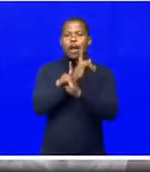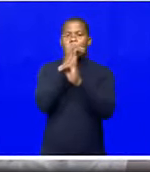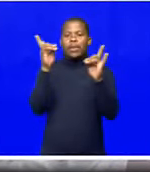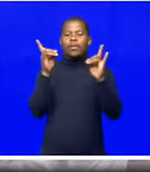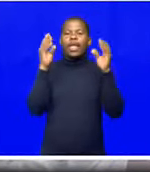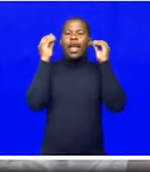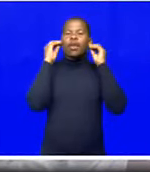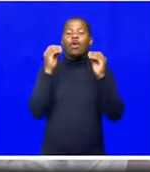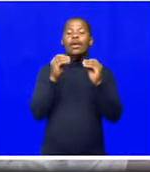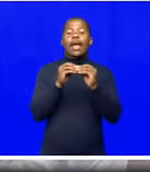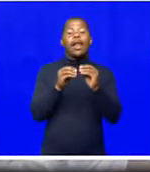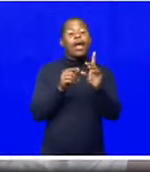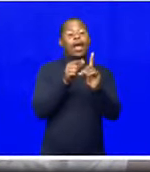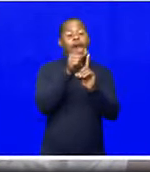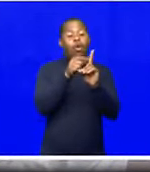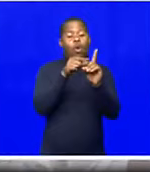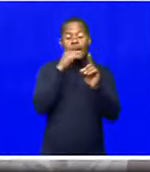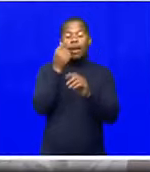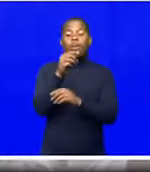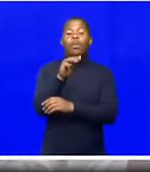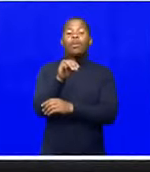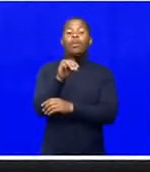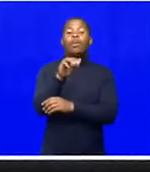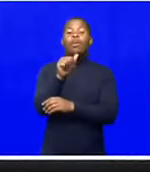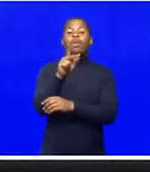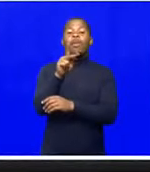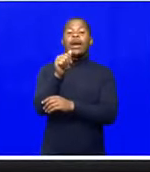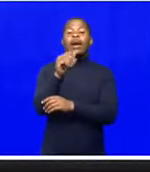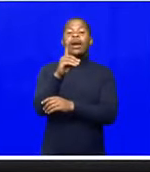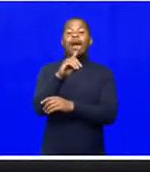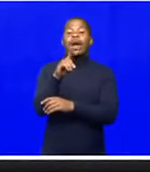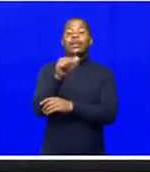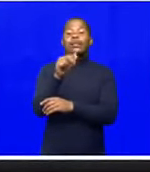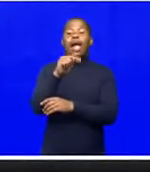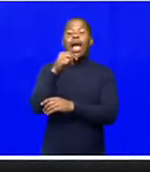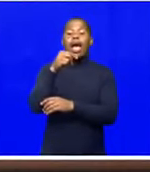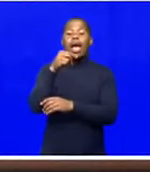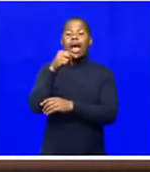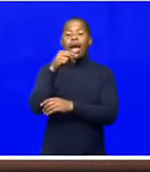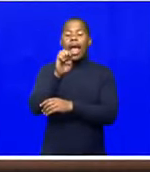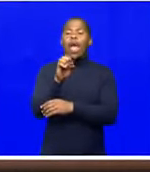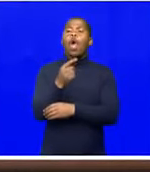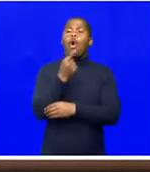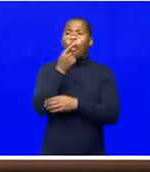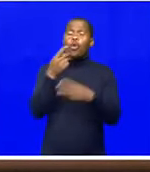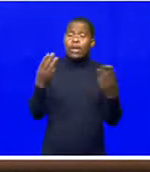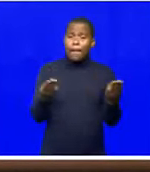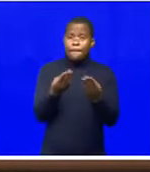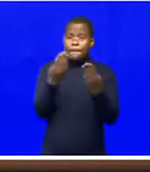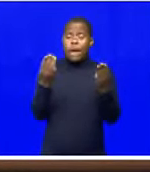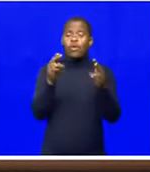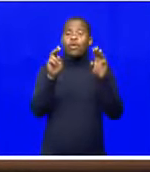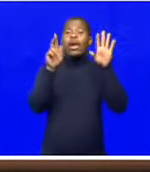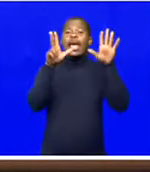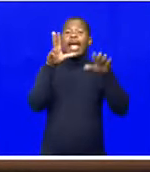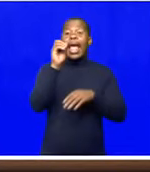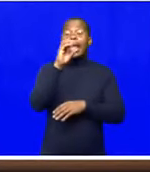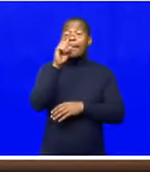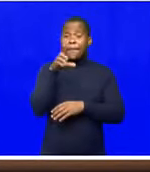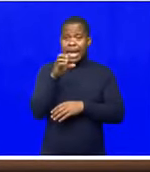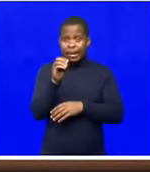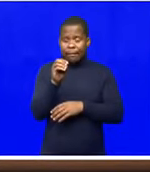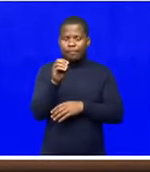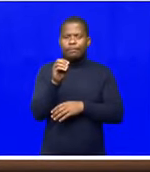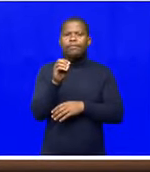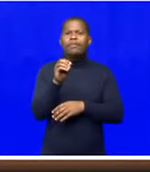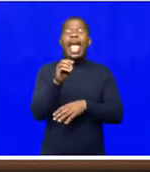lasiphohlongo ekhulwini kuleli abathi ukuthi baphila letifo letingathathelwana. Sadly, about two-thirds of people living